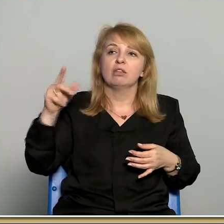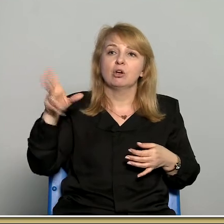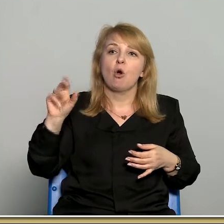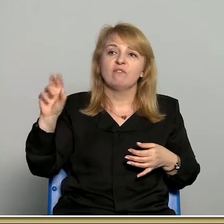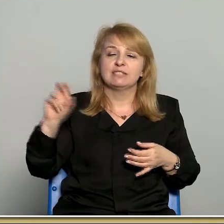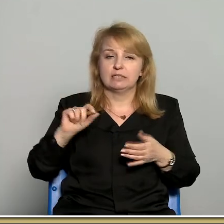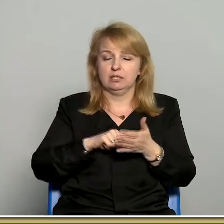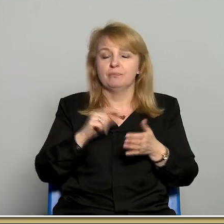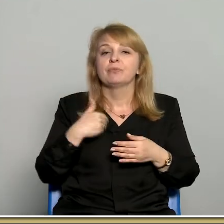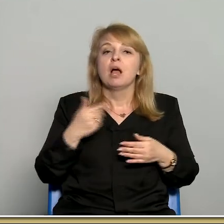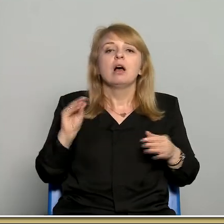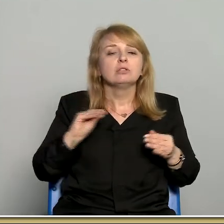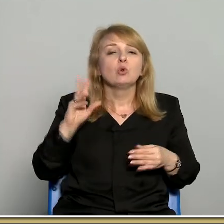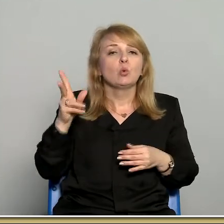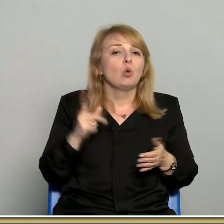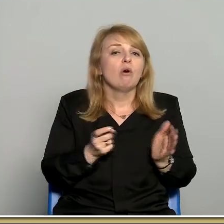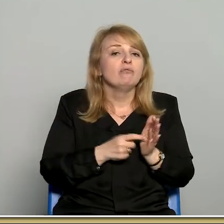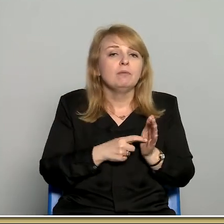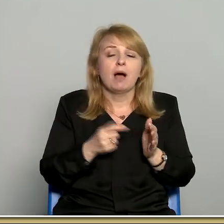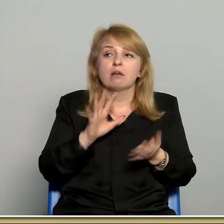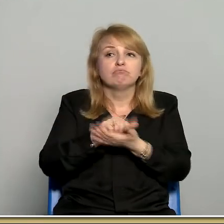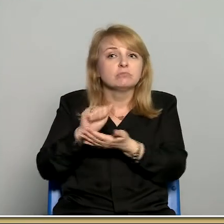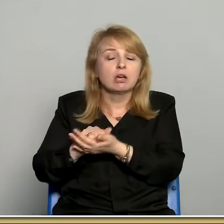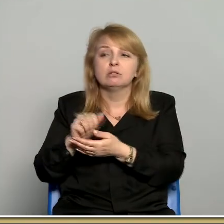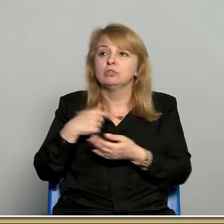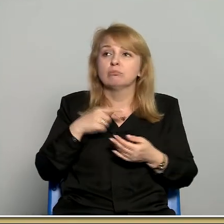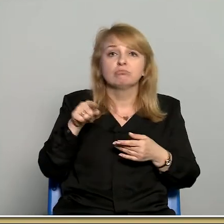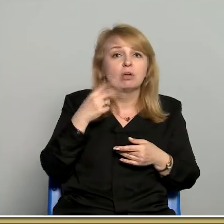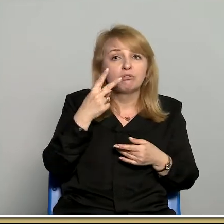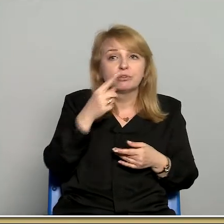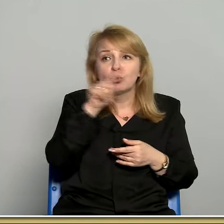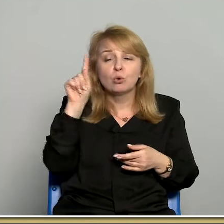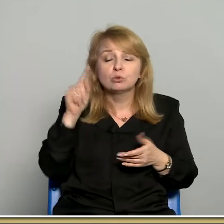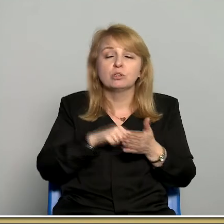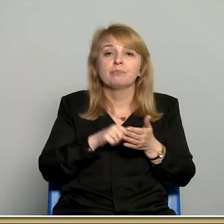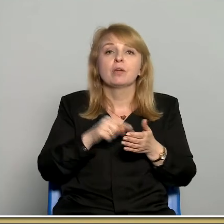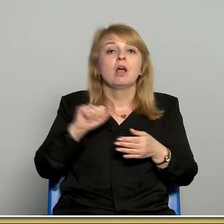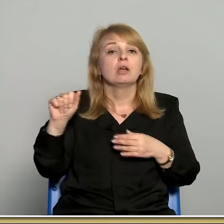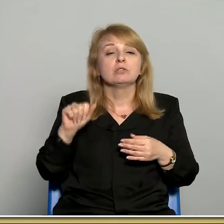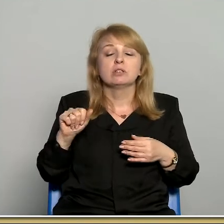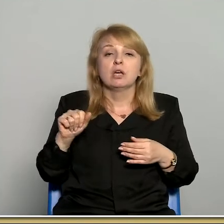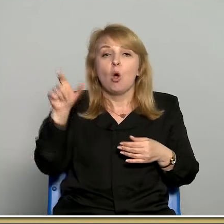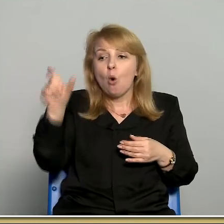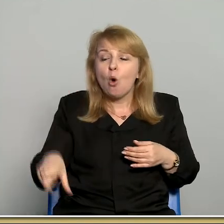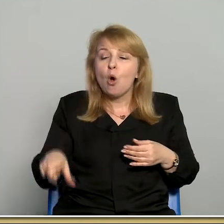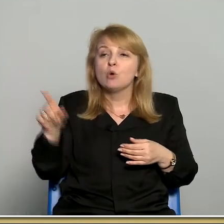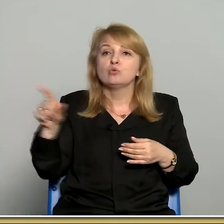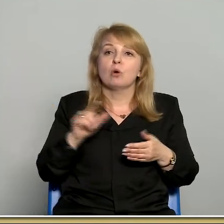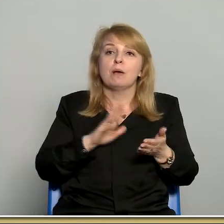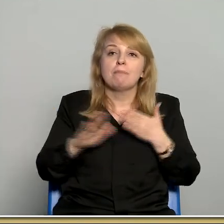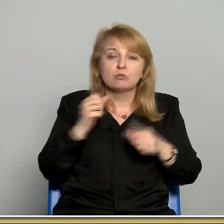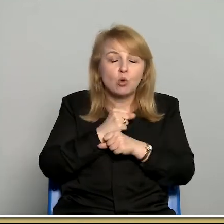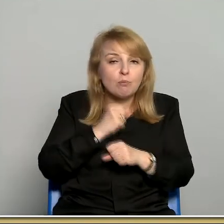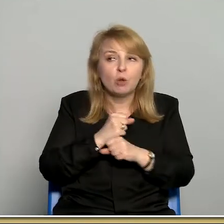które szczególnie znajdą się w naszym polu widzenia, są to osoby przede wszystkim długotrwale bezrobotne,